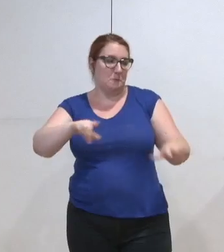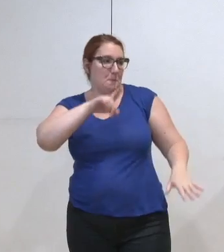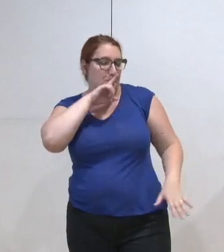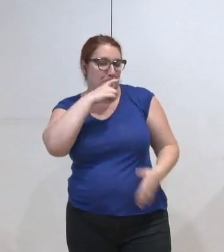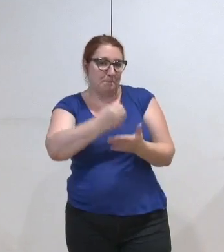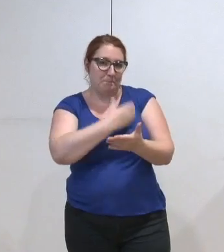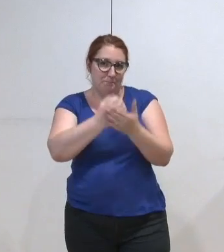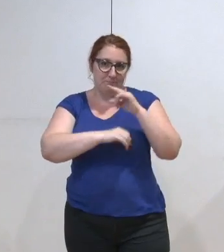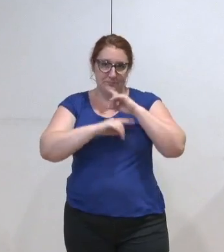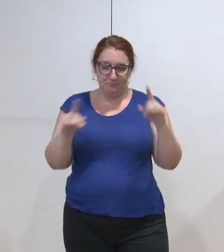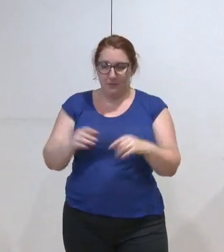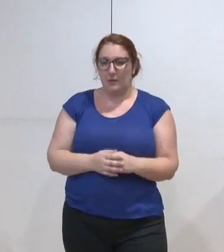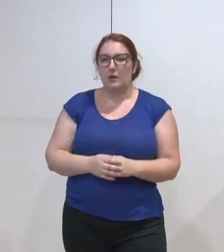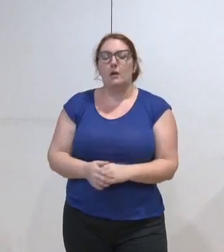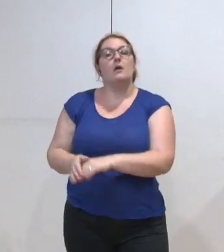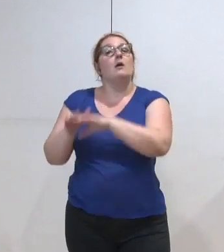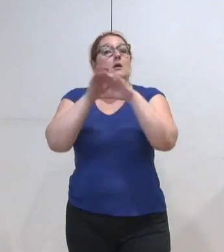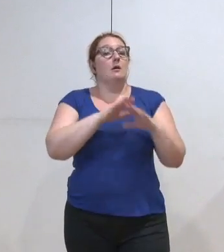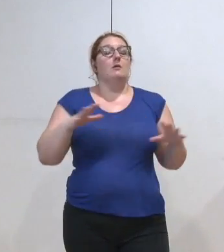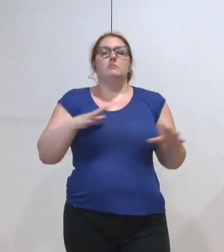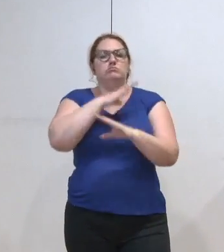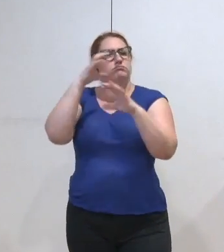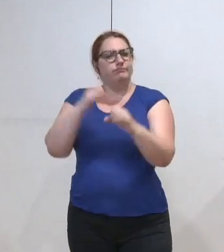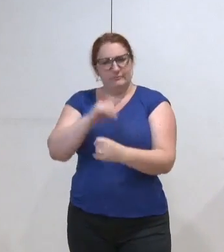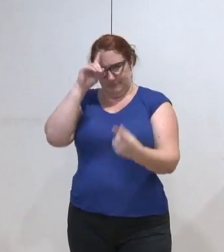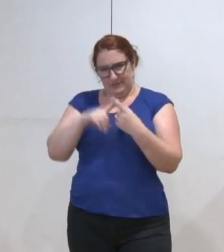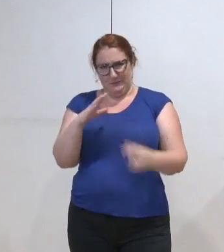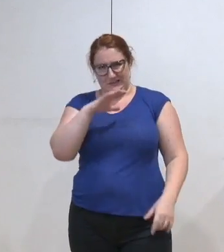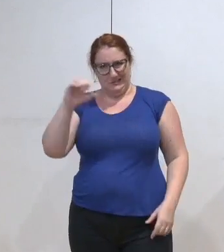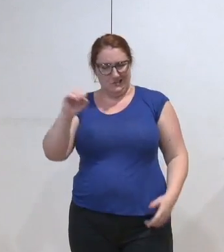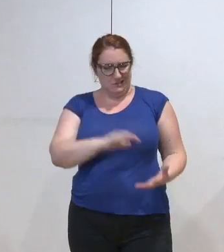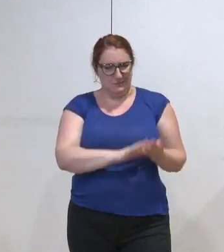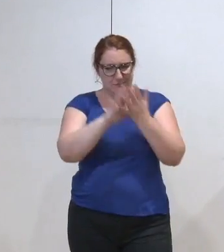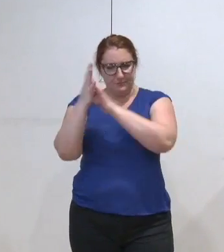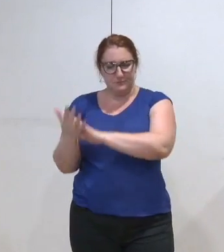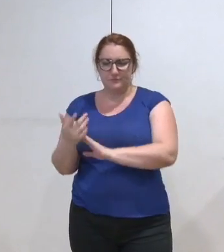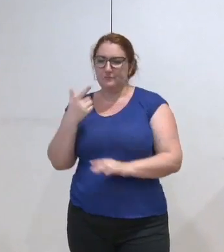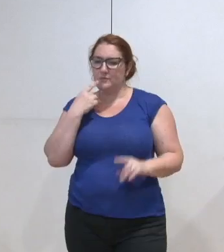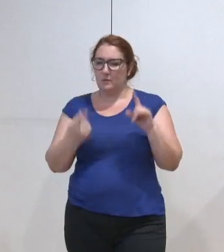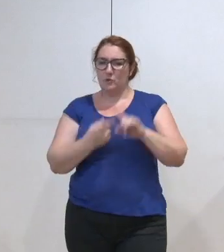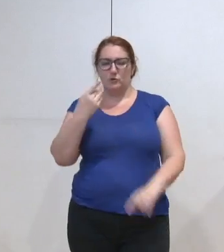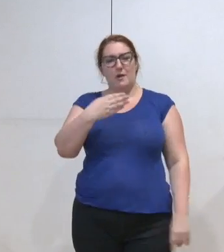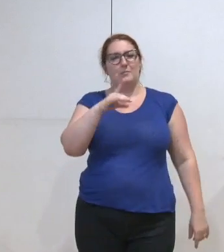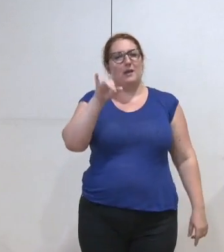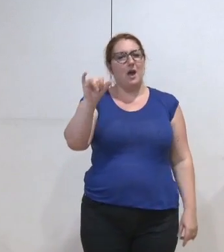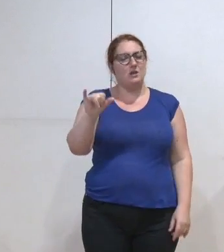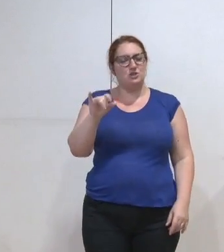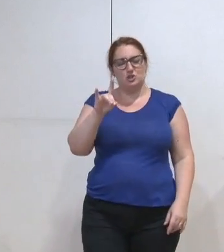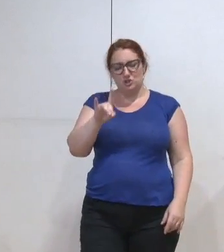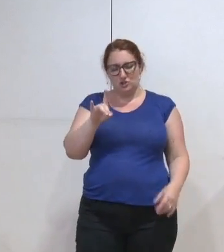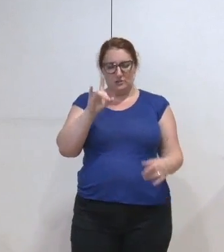du CCAS vous confirmez la place des maisons des habitants au cœur des enjeux du développement local dans les